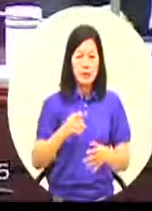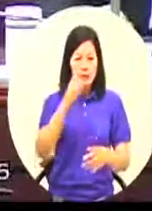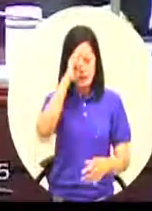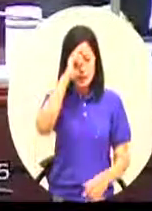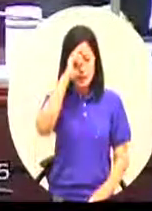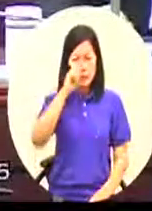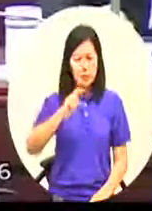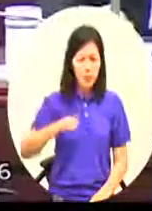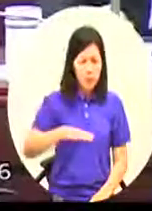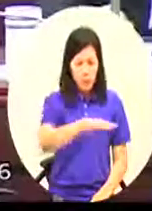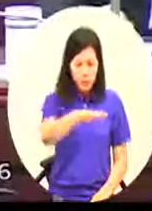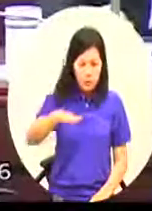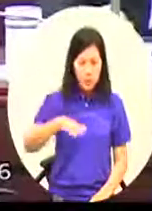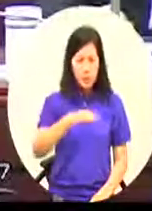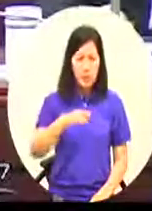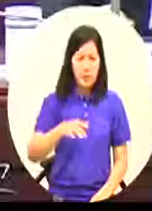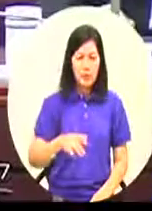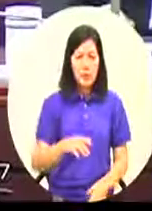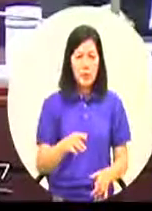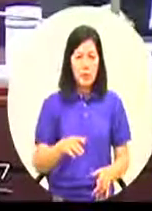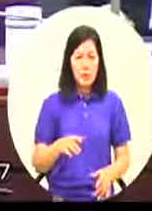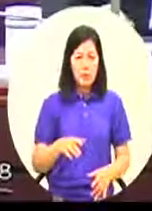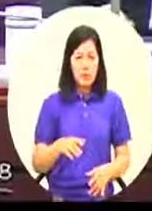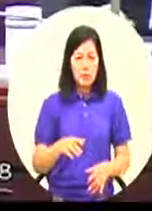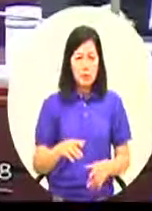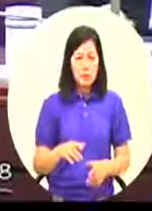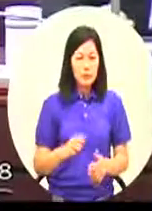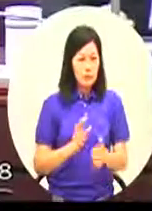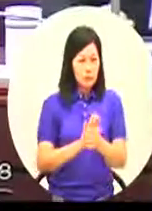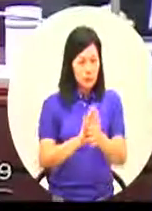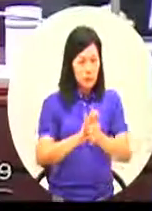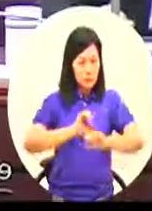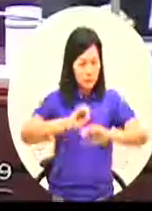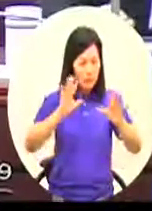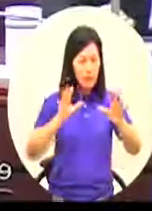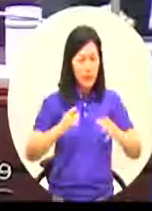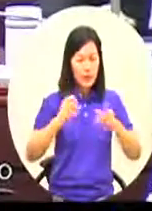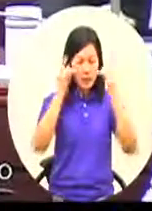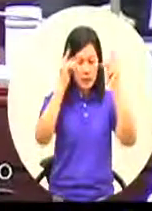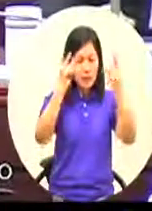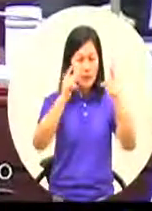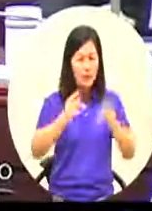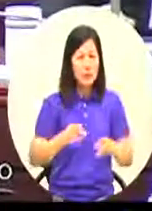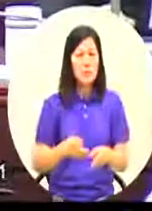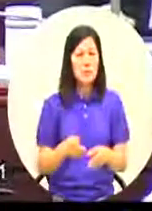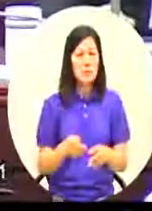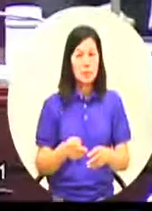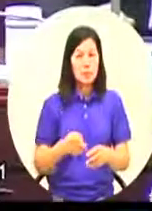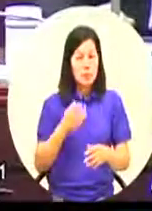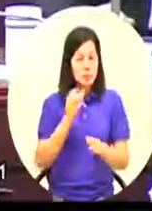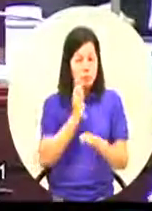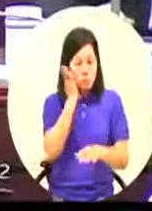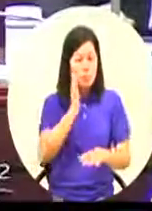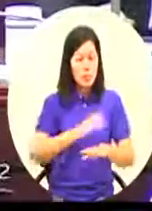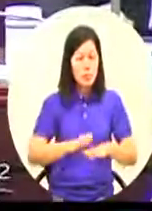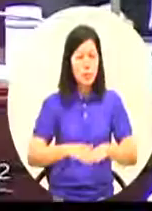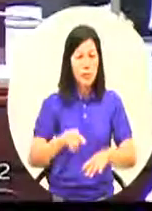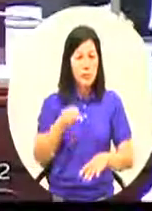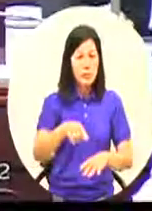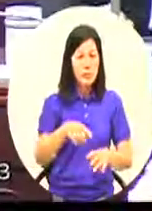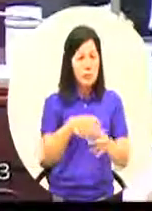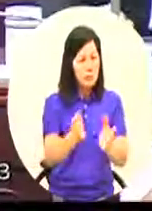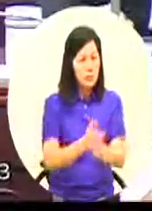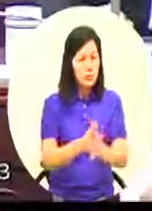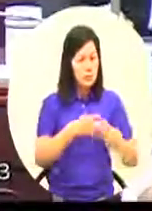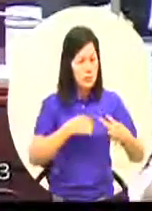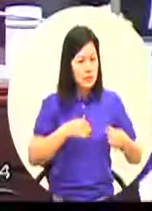了整个和咱所有推上。让我们的接应更加顺利，这个部分请创意员帮